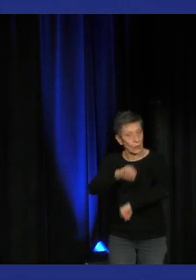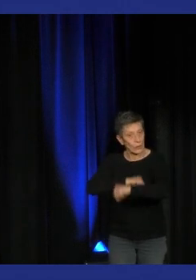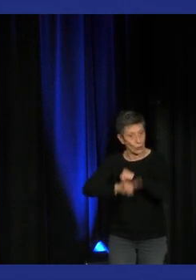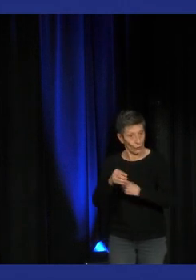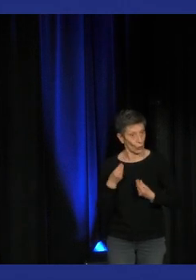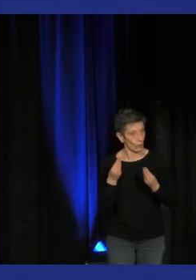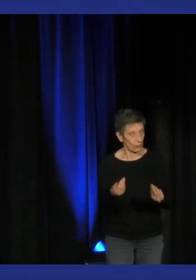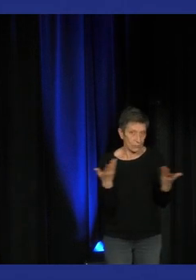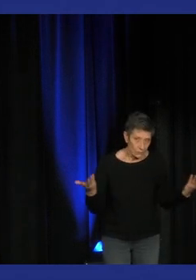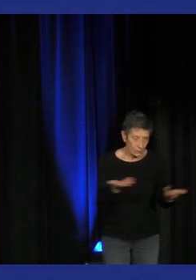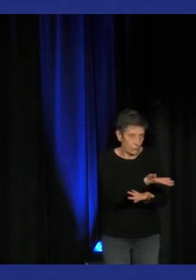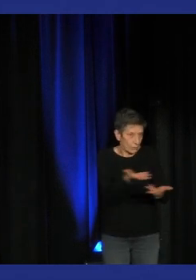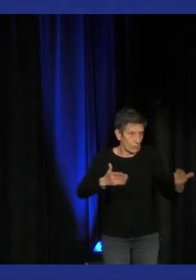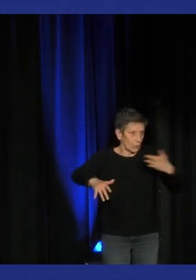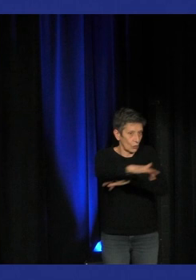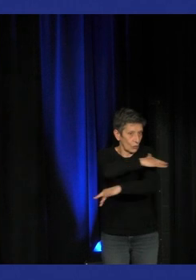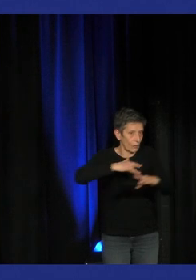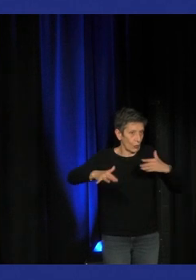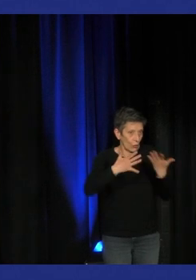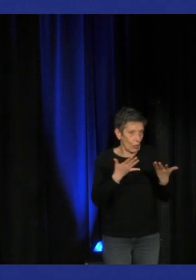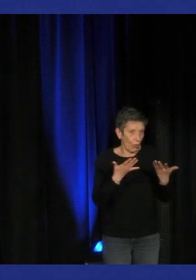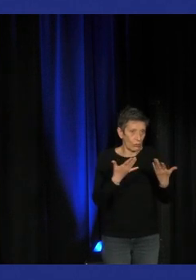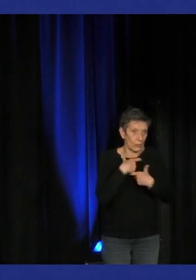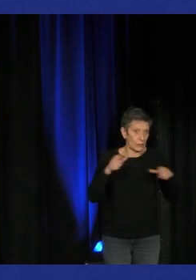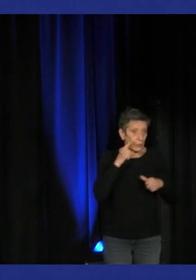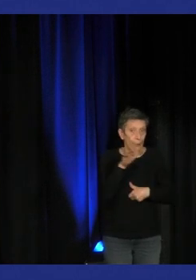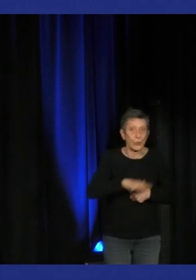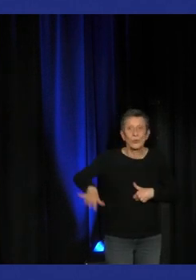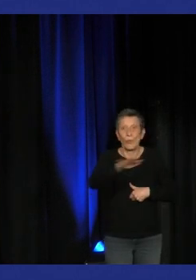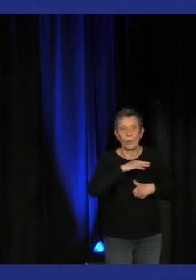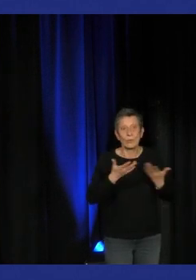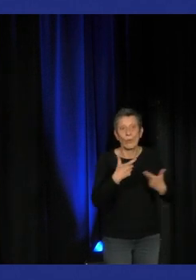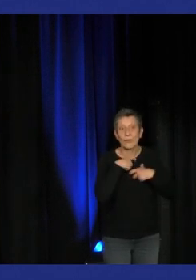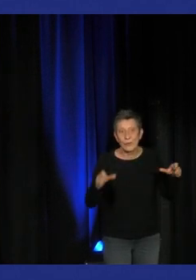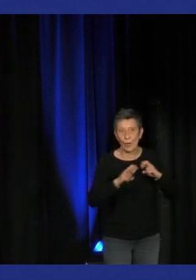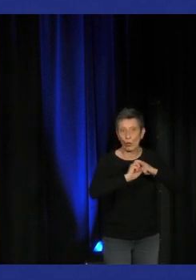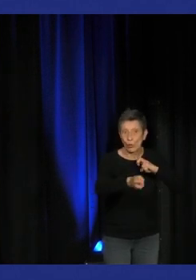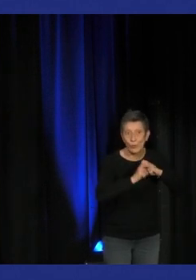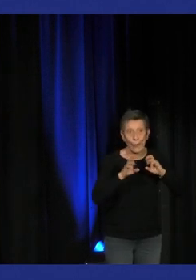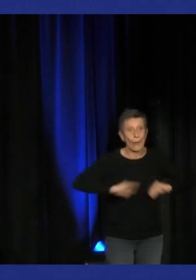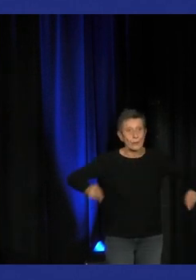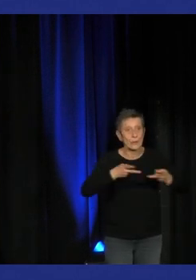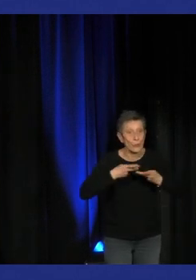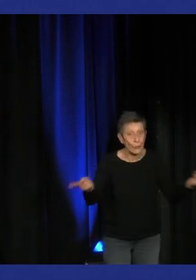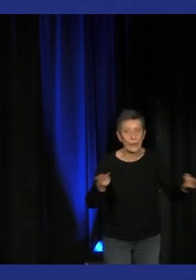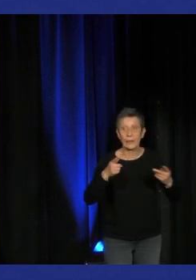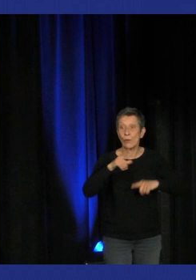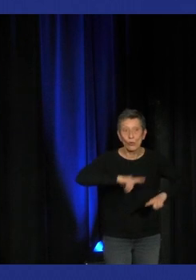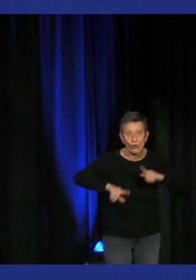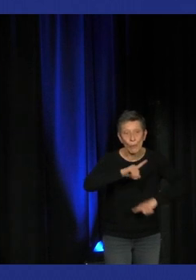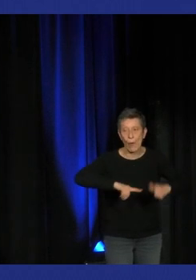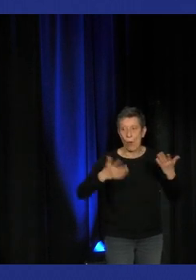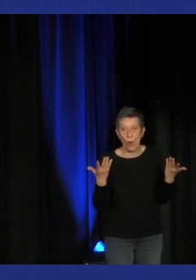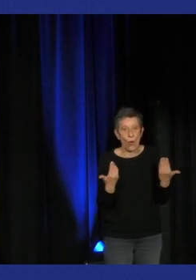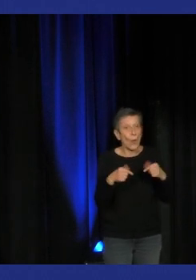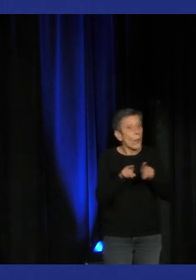rappeler. On en reparlera, l'accessibilité des transports, des espaces publics, l'accessibilité du logement, la